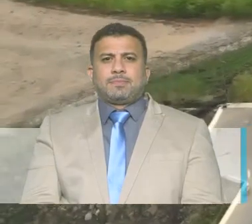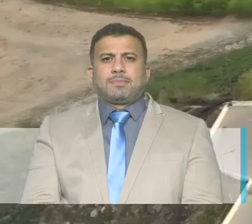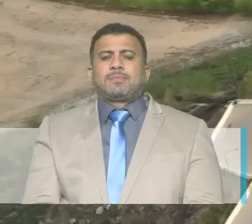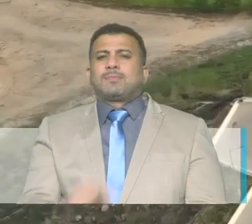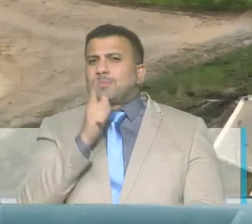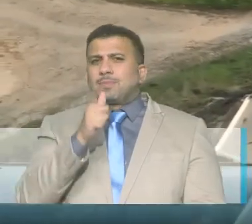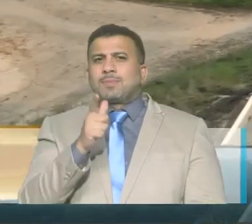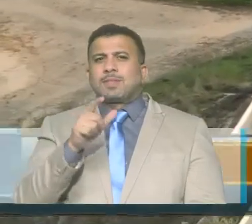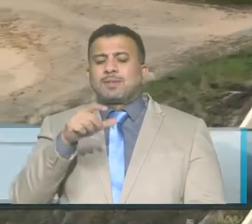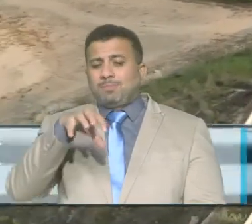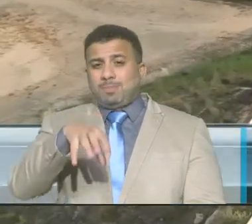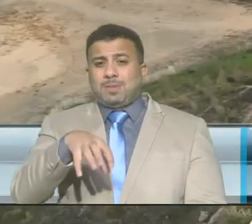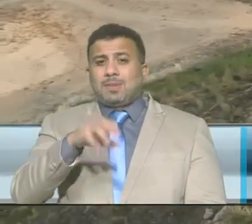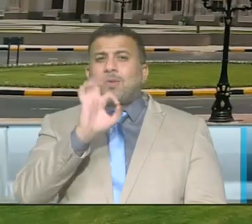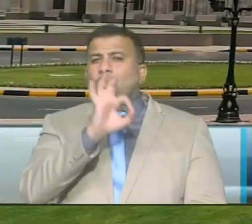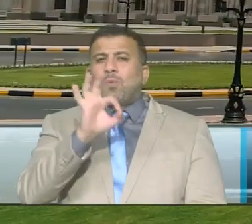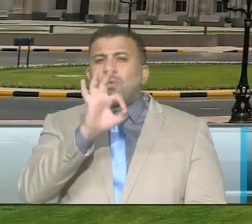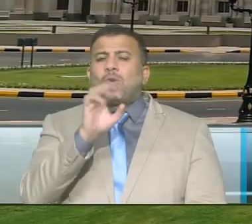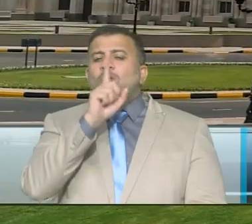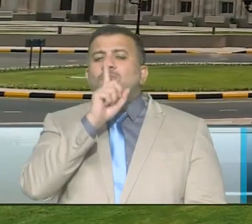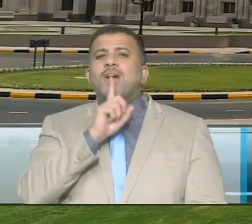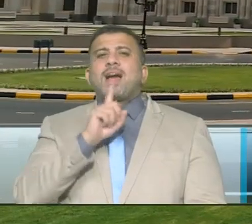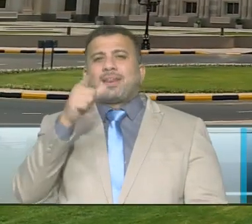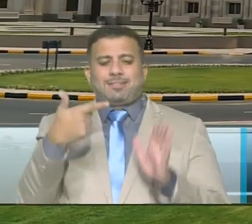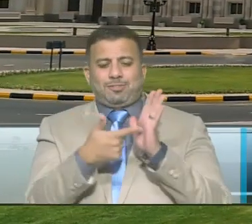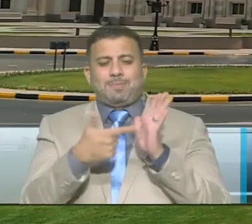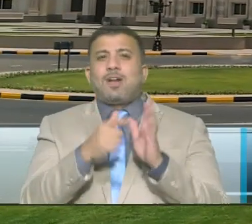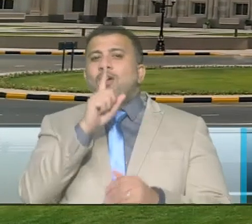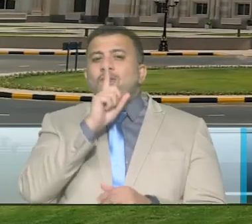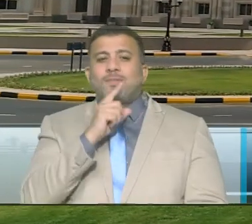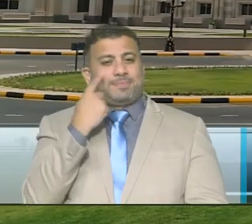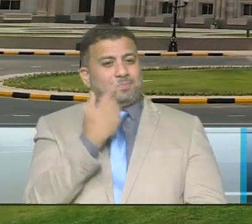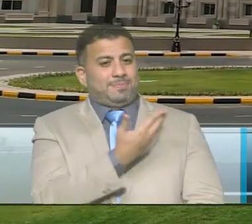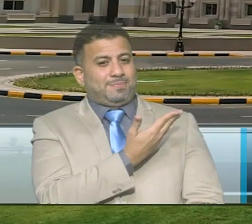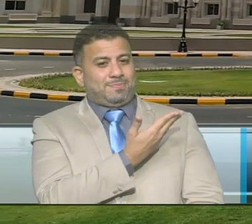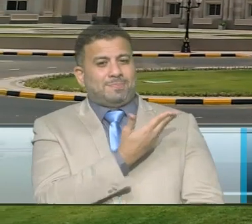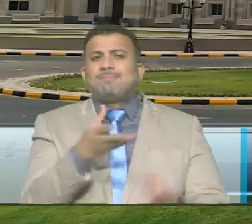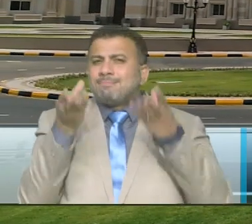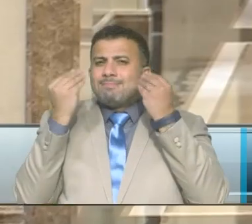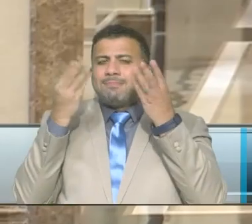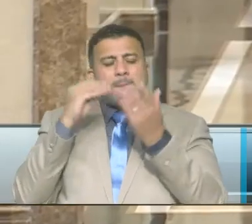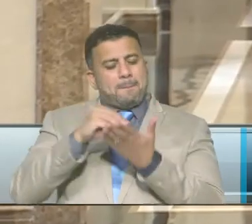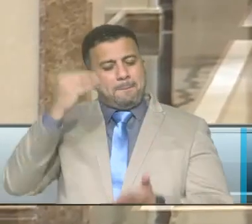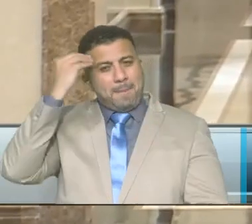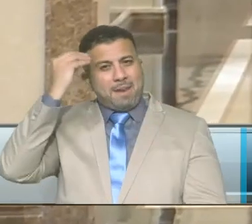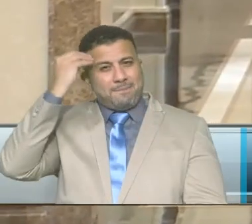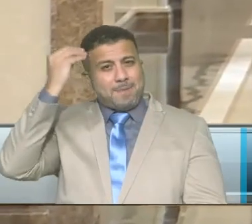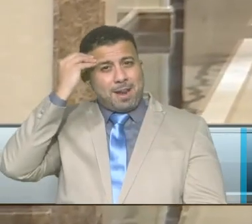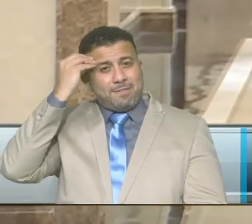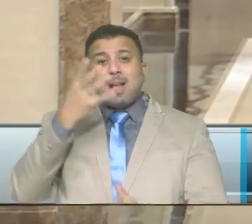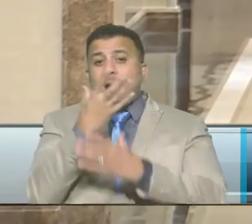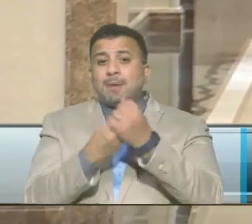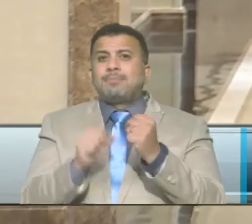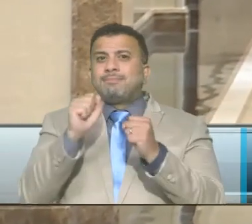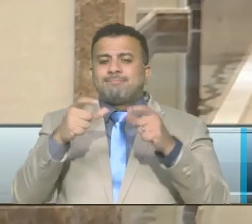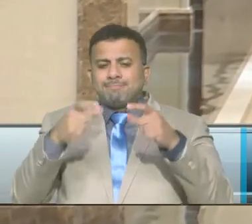في المنطقة الشرقية وتحديداً بجامعة خرفكان منارة للعلم والمعرفة يستدل بها أبناء